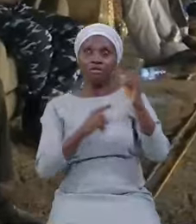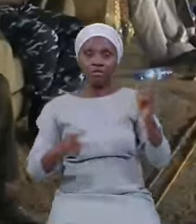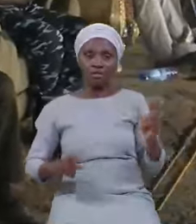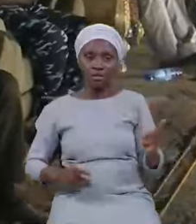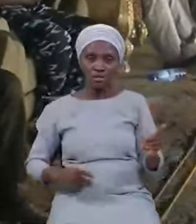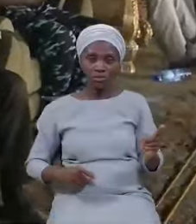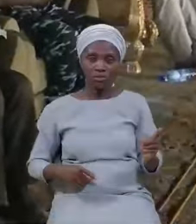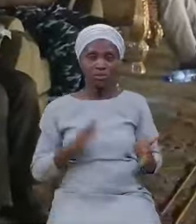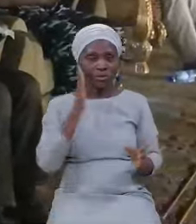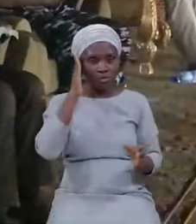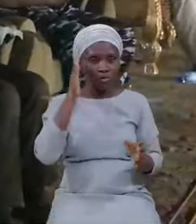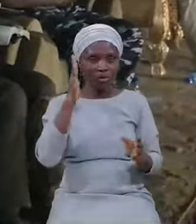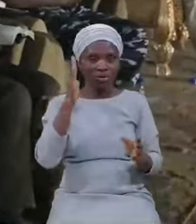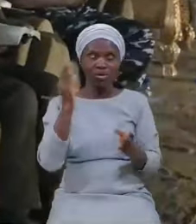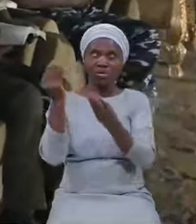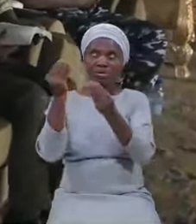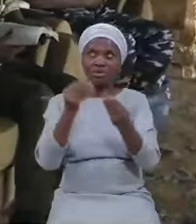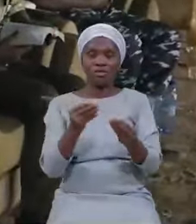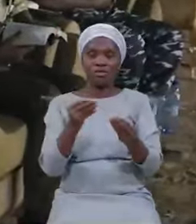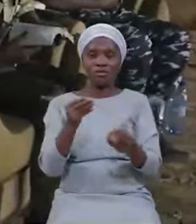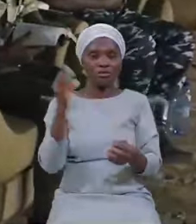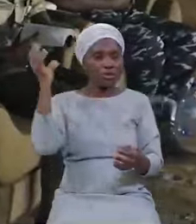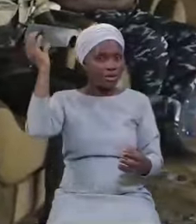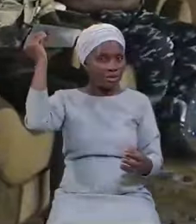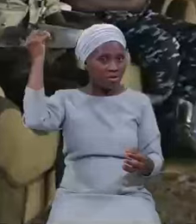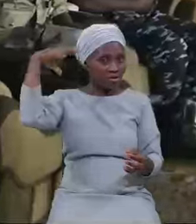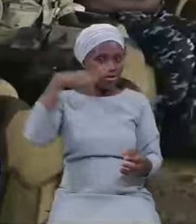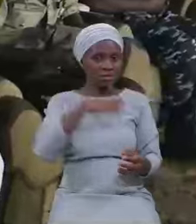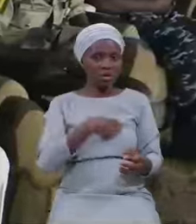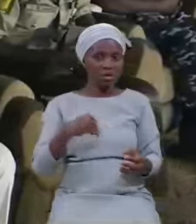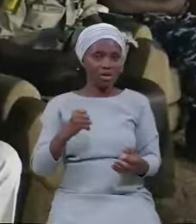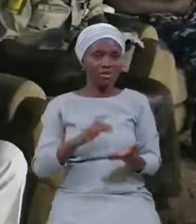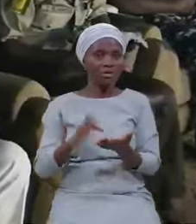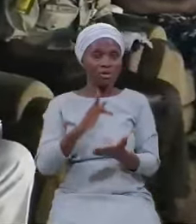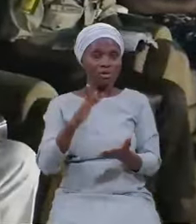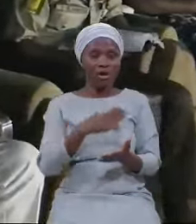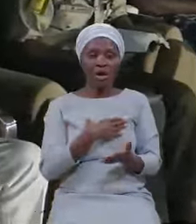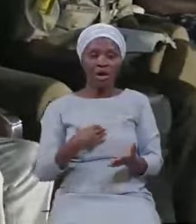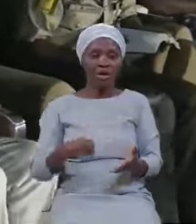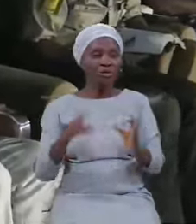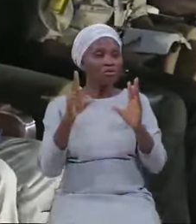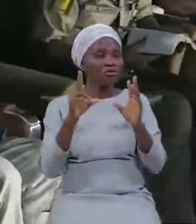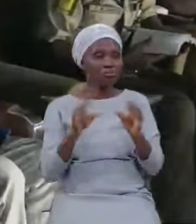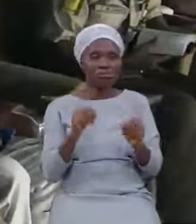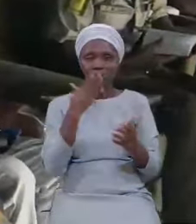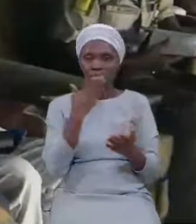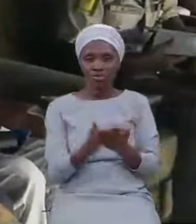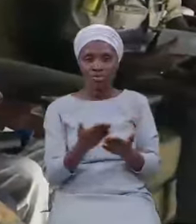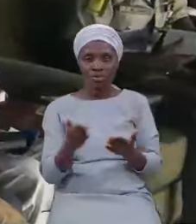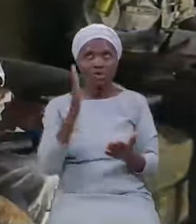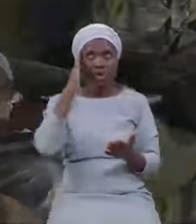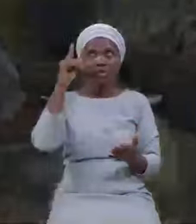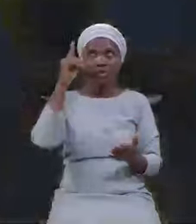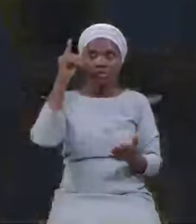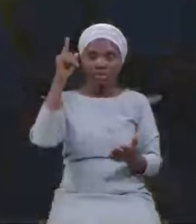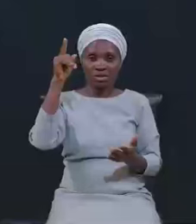Verset 12, lui second. Quand l'Éternel est un soleil et un bouclier, l'Éternel donne la grâce et la gloire. Il ne refuse aucun bien